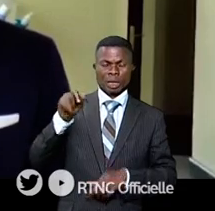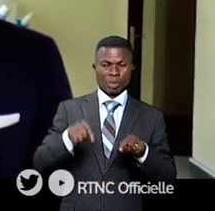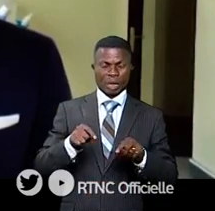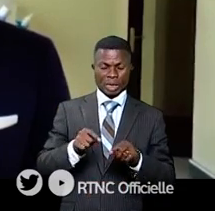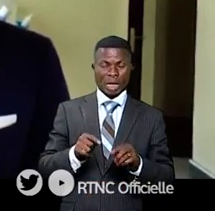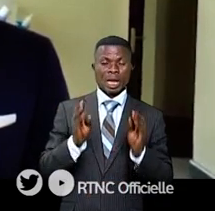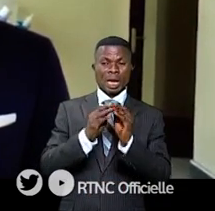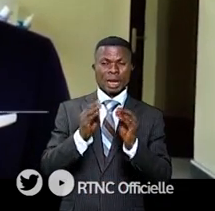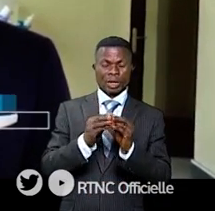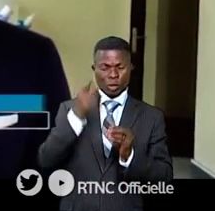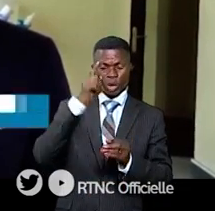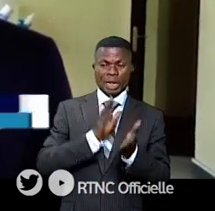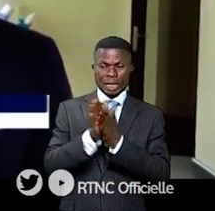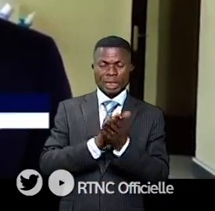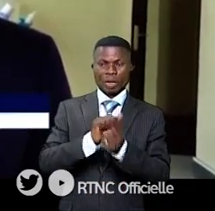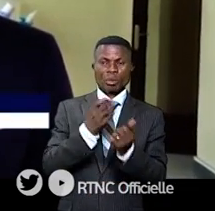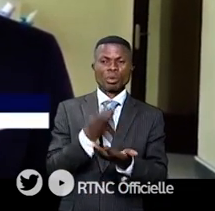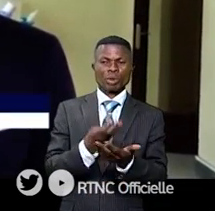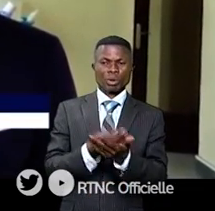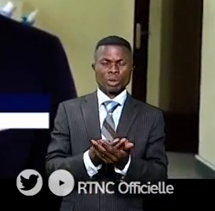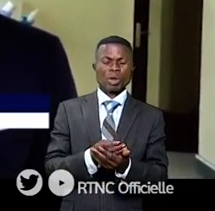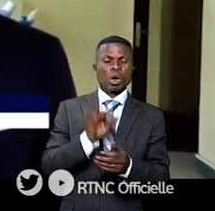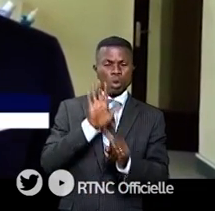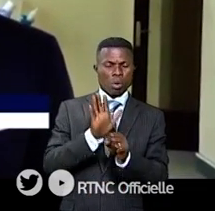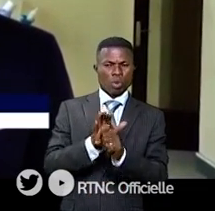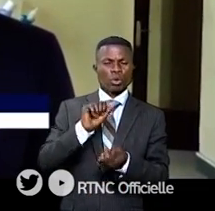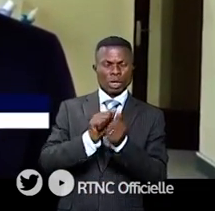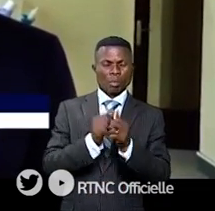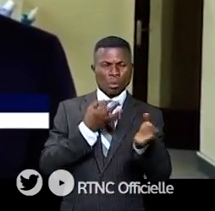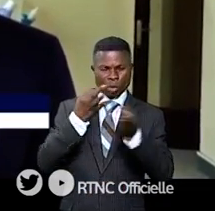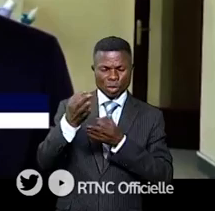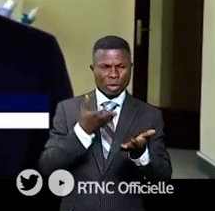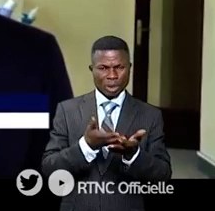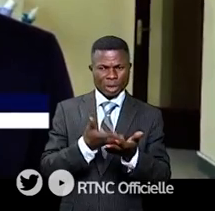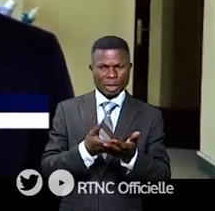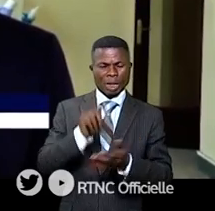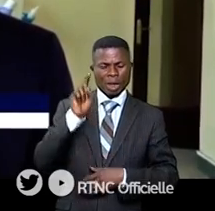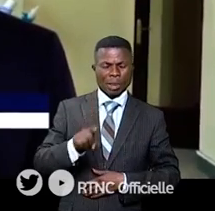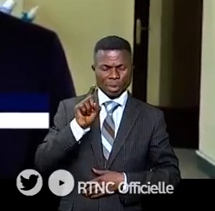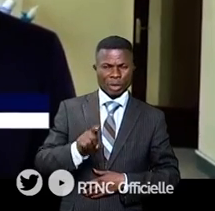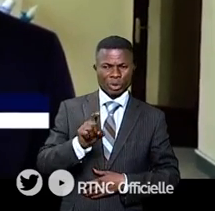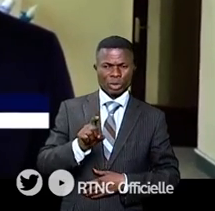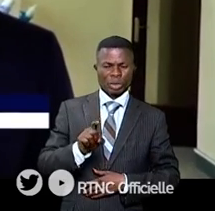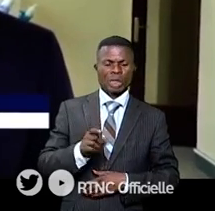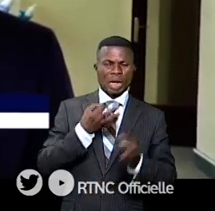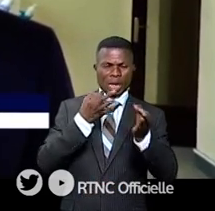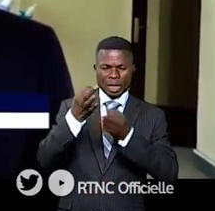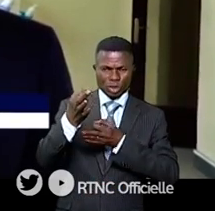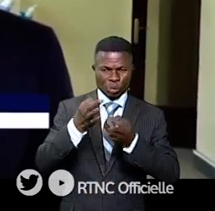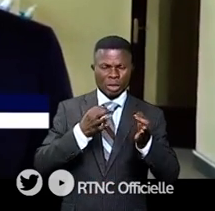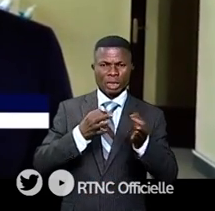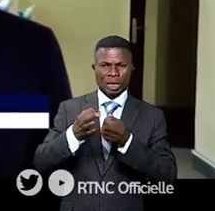budgétaire, donc il y a certains points qu'on va relever. On aimerait effectivement aussi souligner